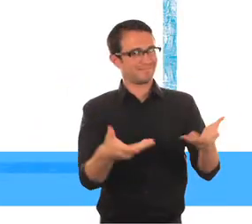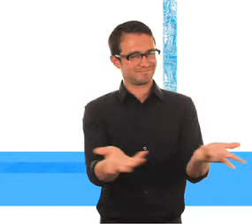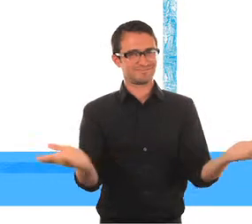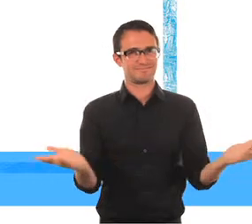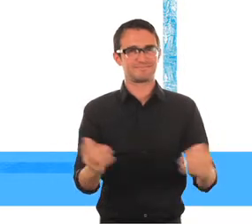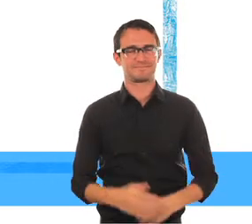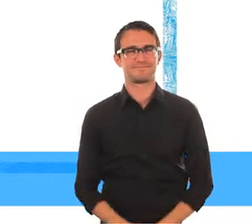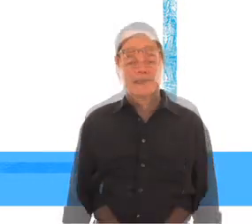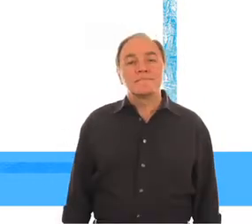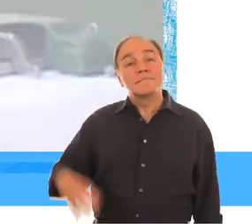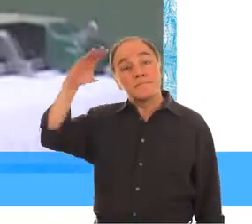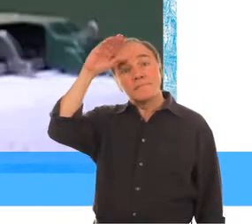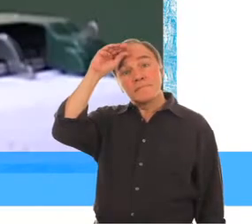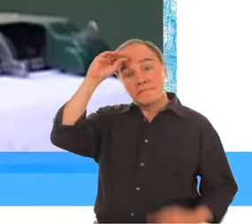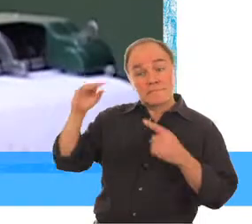Un point de vue du Zimbabwe.